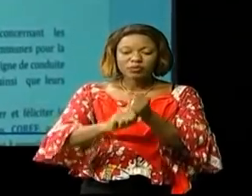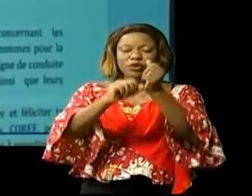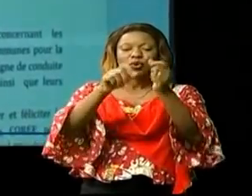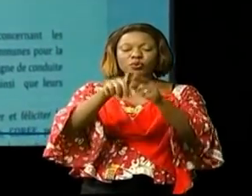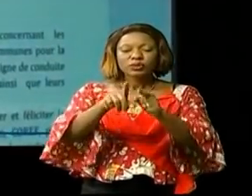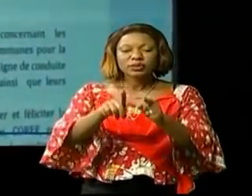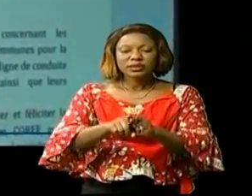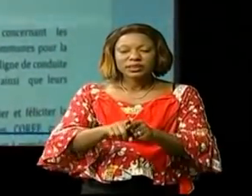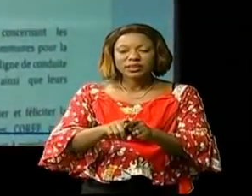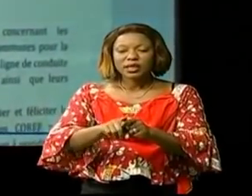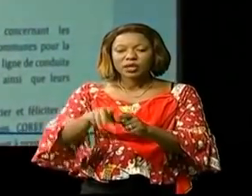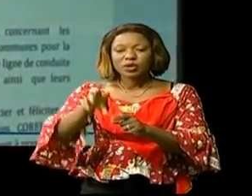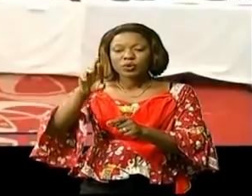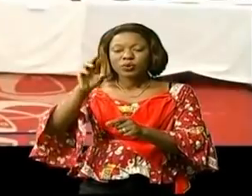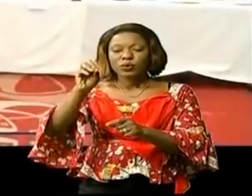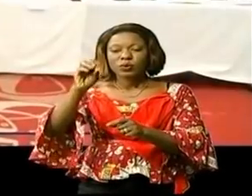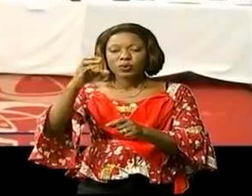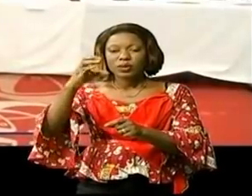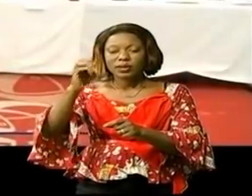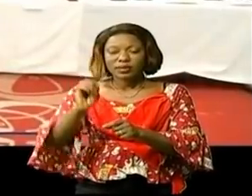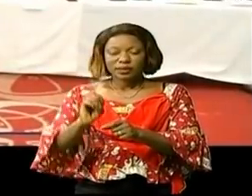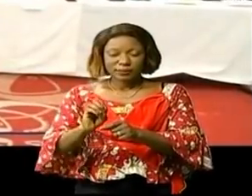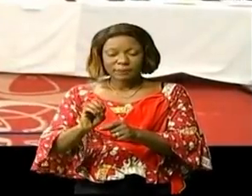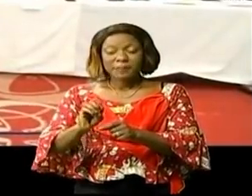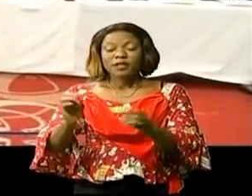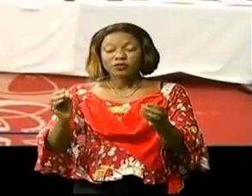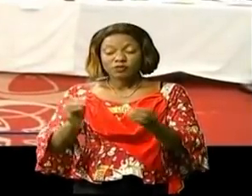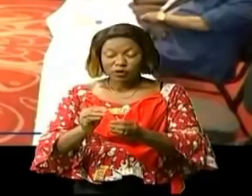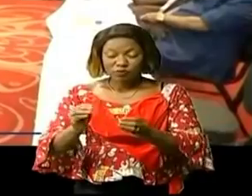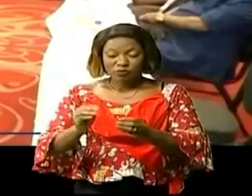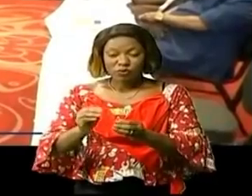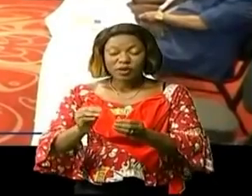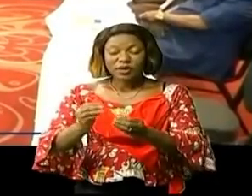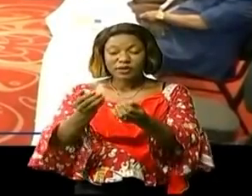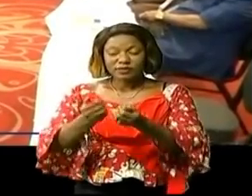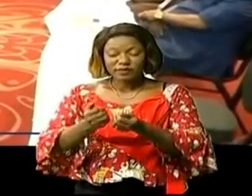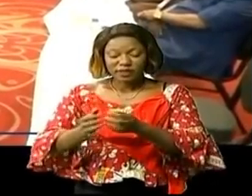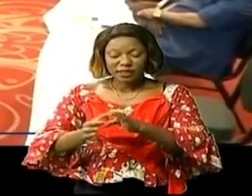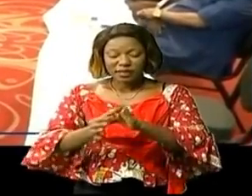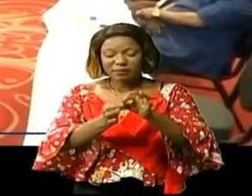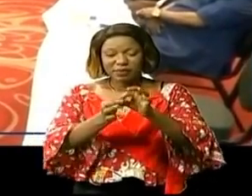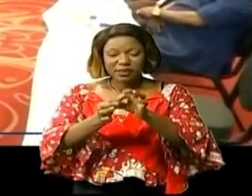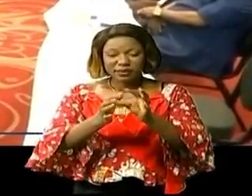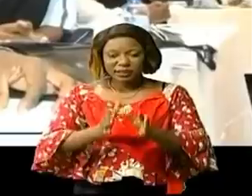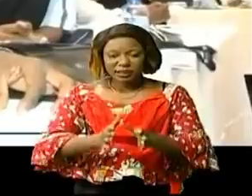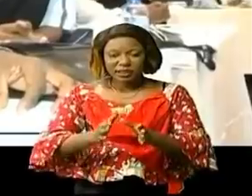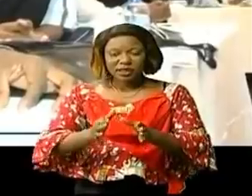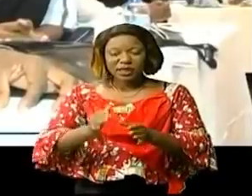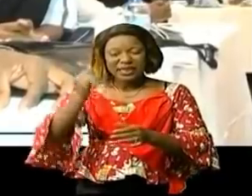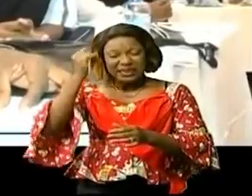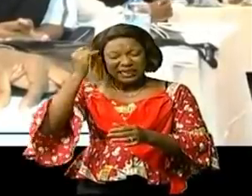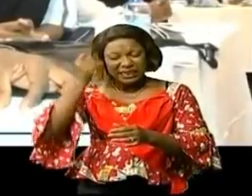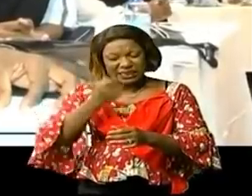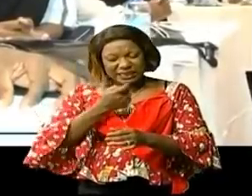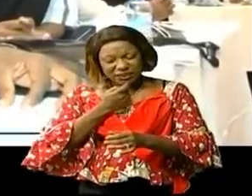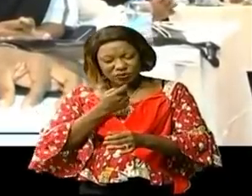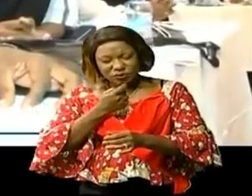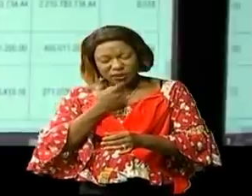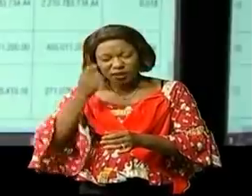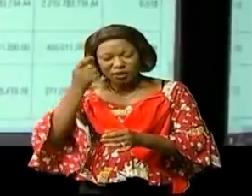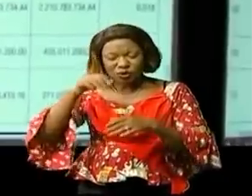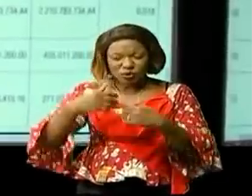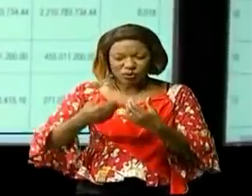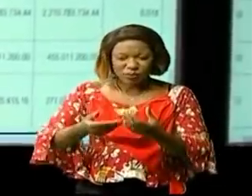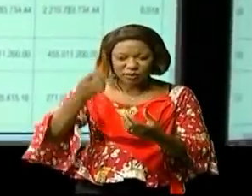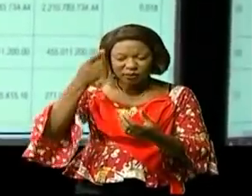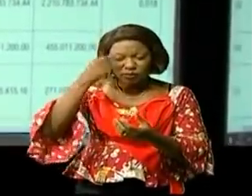vont faire l'état des lieux des finances publiques locales, appréhender les difficultés des parcours et s'imprégner de l'historique du système de recouvrement